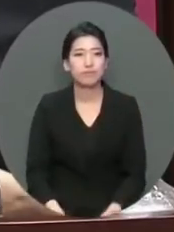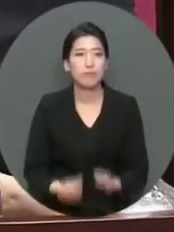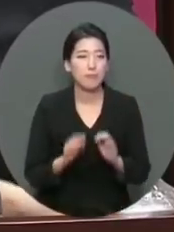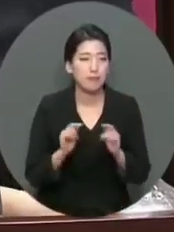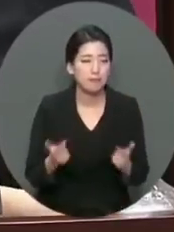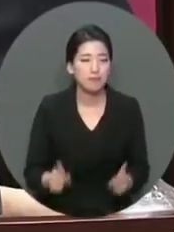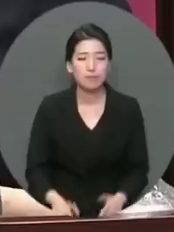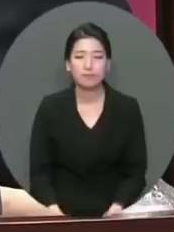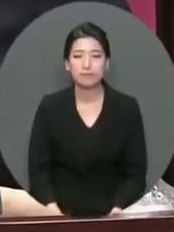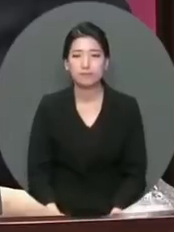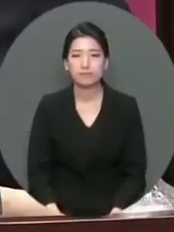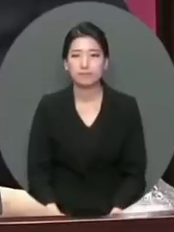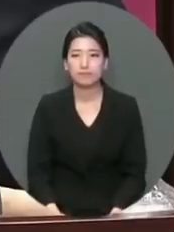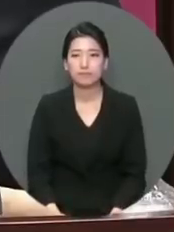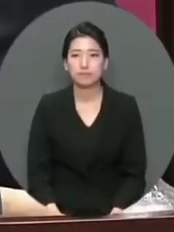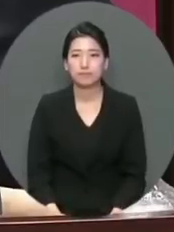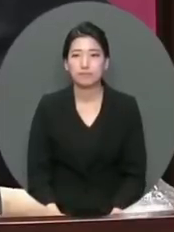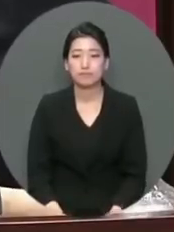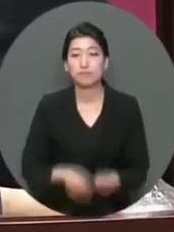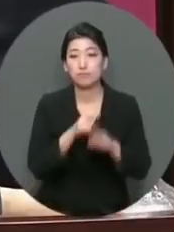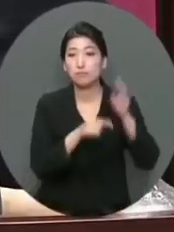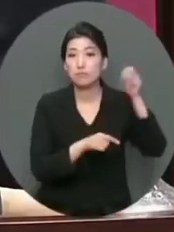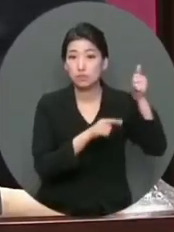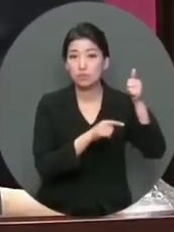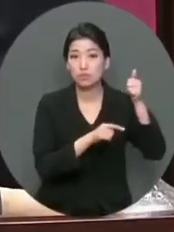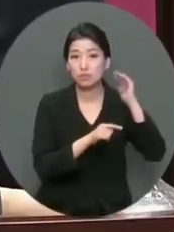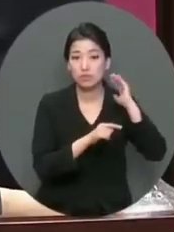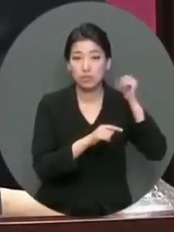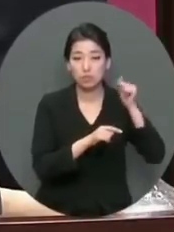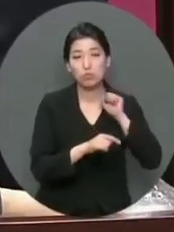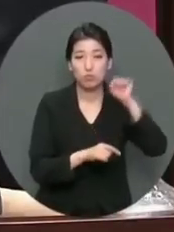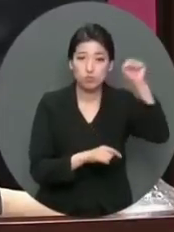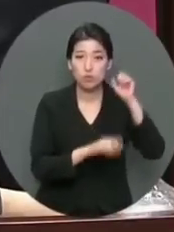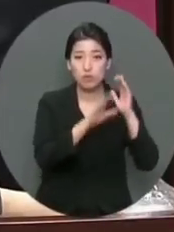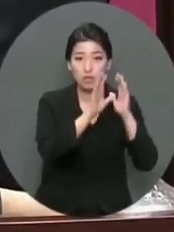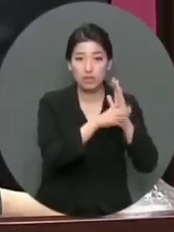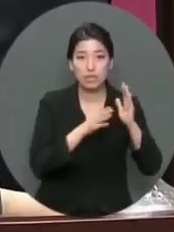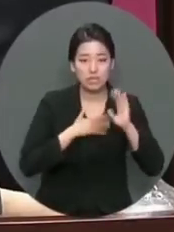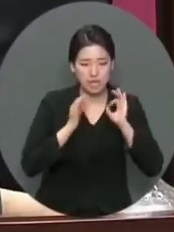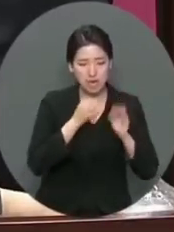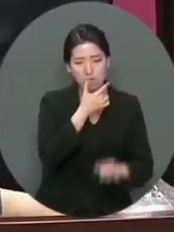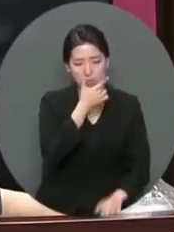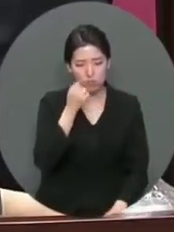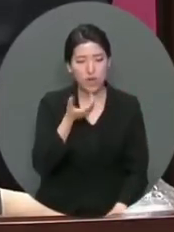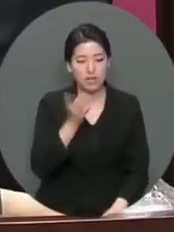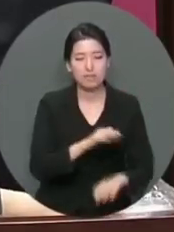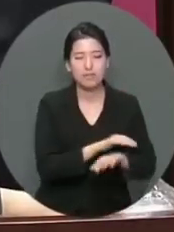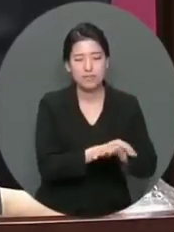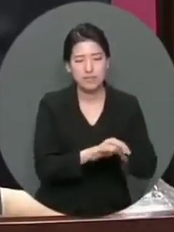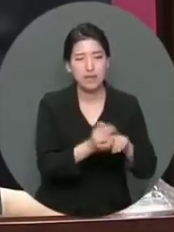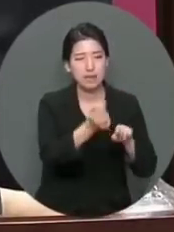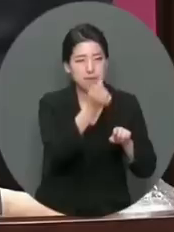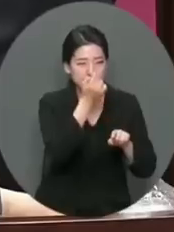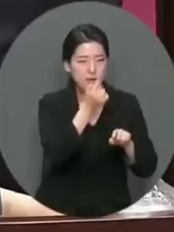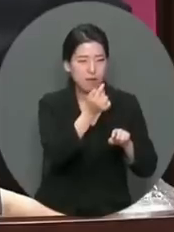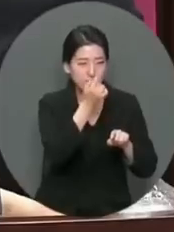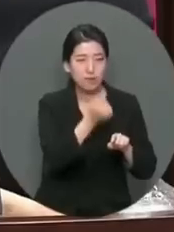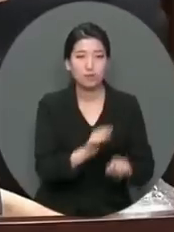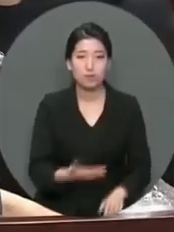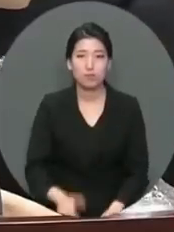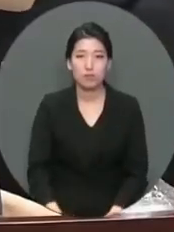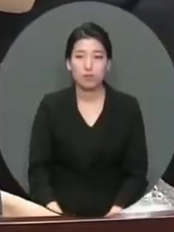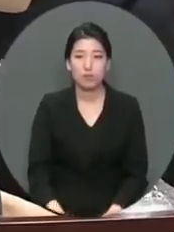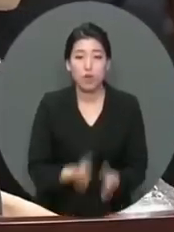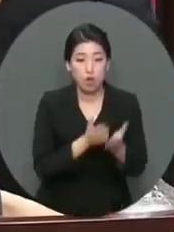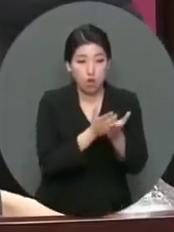않습니다. 윤석열 대통령이 지난 대선 후보 시절 부족함이 많지만 잘 배워나가겠다, 최고의 전문가